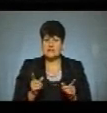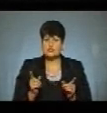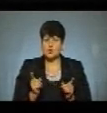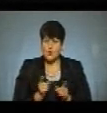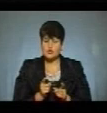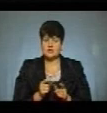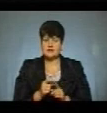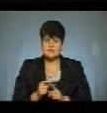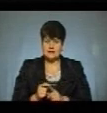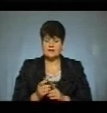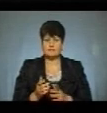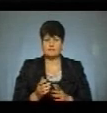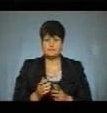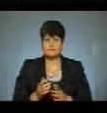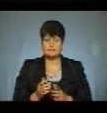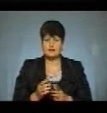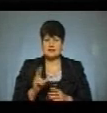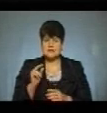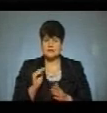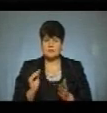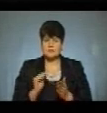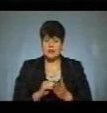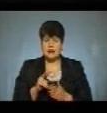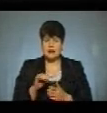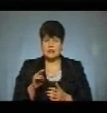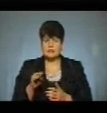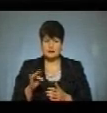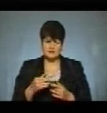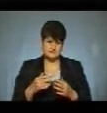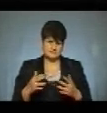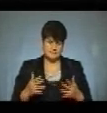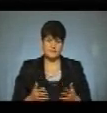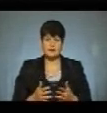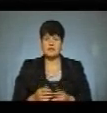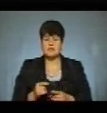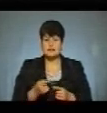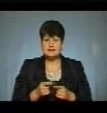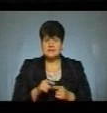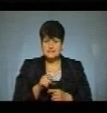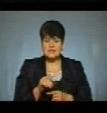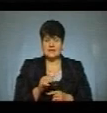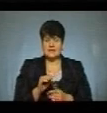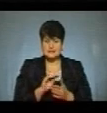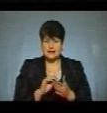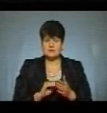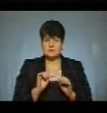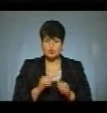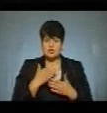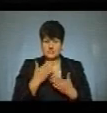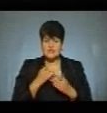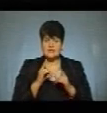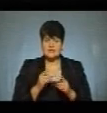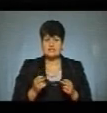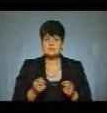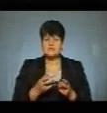є багато слів під титлами, цифри позначені літерами і таке інше. Звичайно, такий текст рукописний може читати тільки